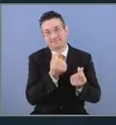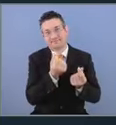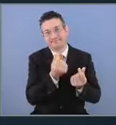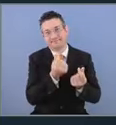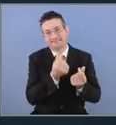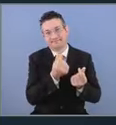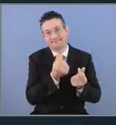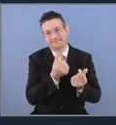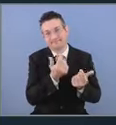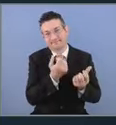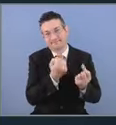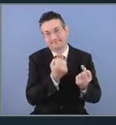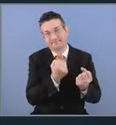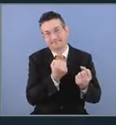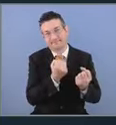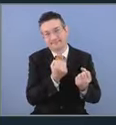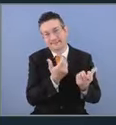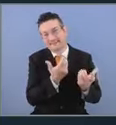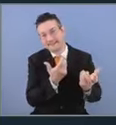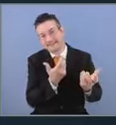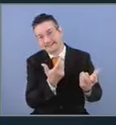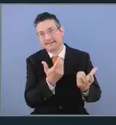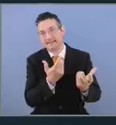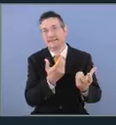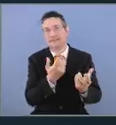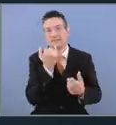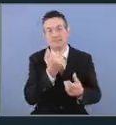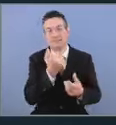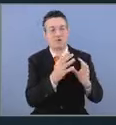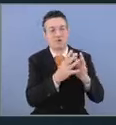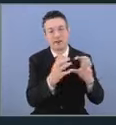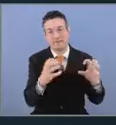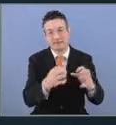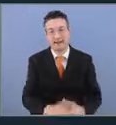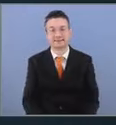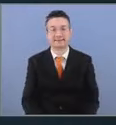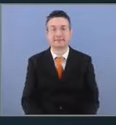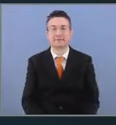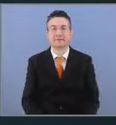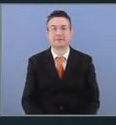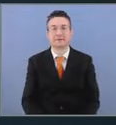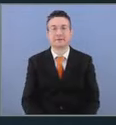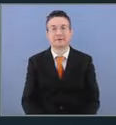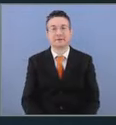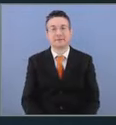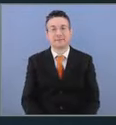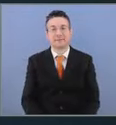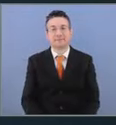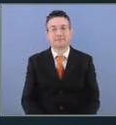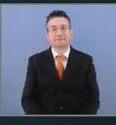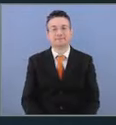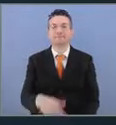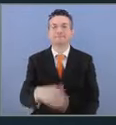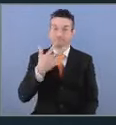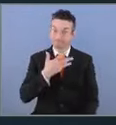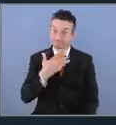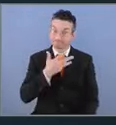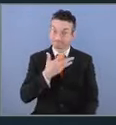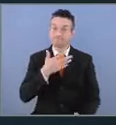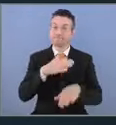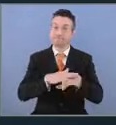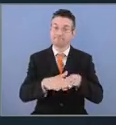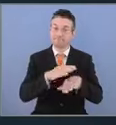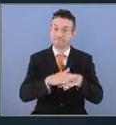ridotte forze come piccola impresa. Ora, ci sono appunto, dicevo, competenze di ricerca e sviluppo